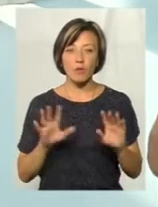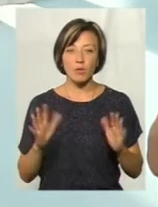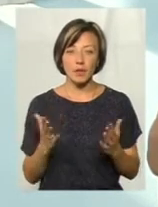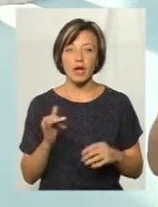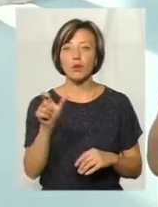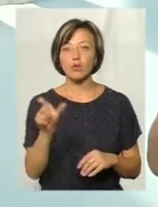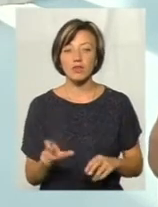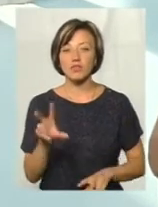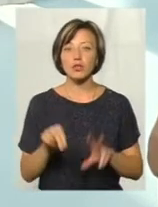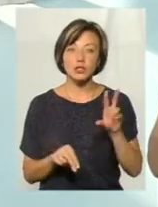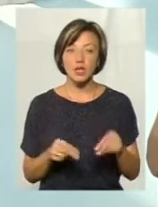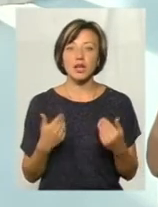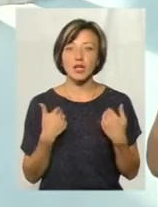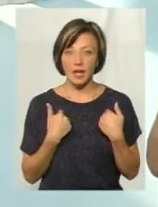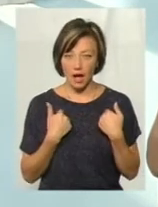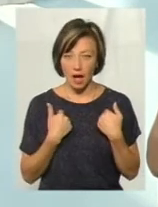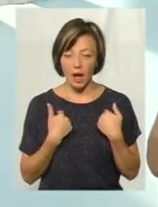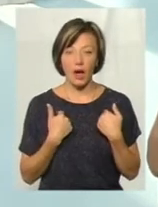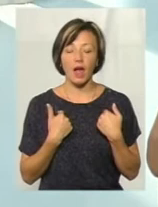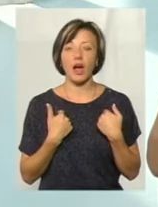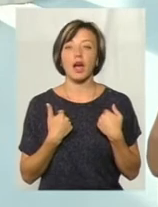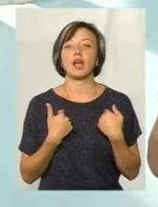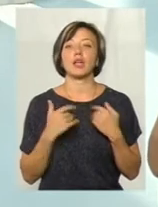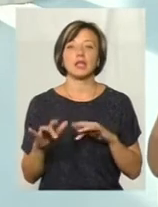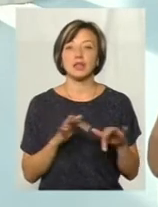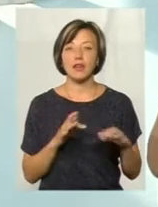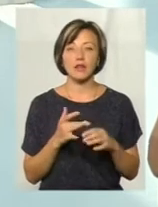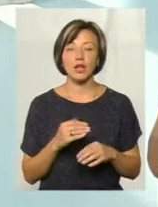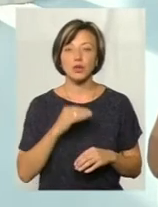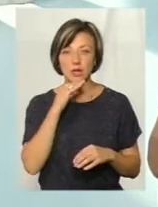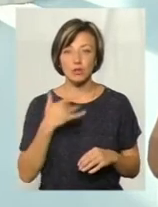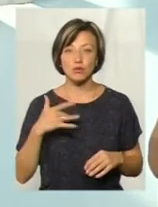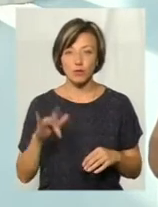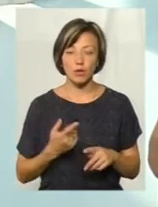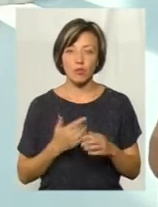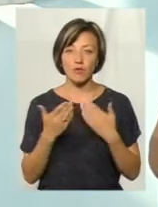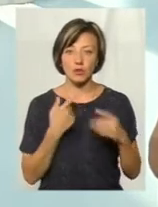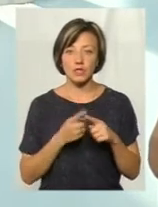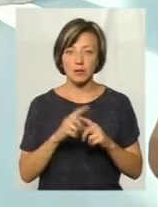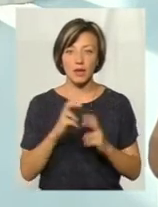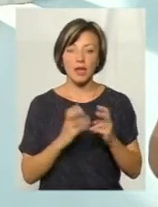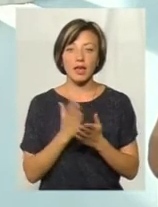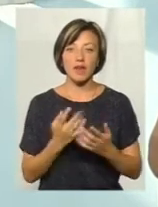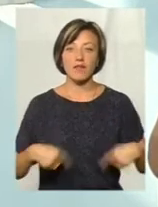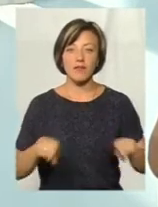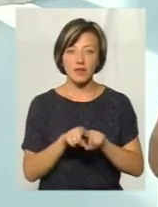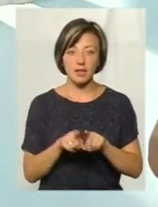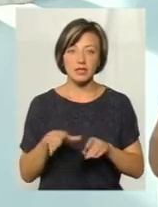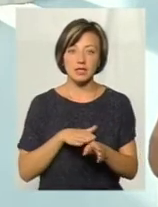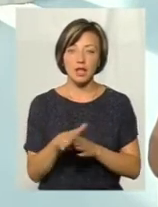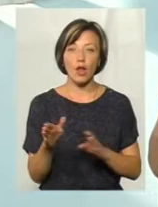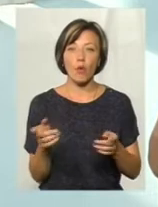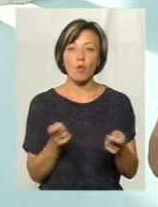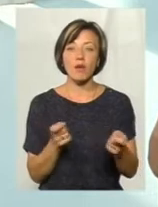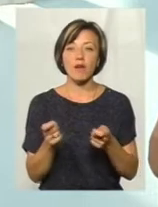І людина вважає, що я діяв недостатньо суворо по відношенню до цих підприємств. Є відділ екології, ціле управління екології